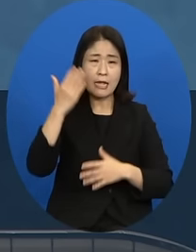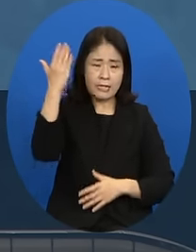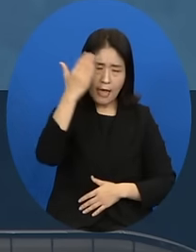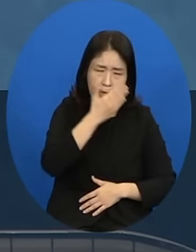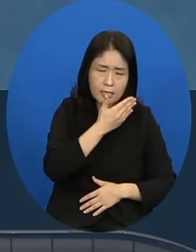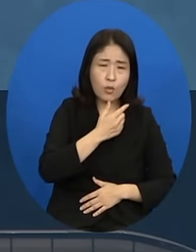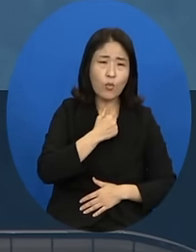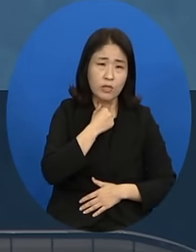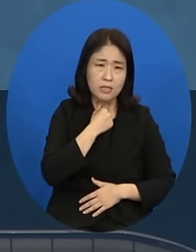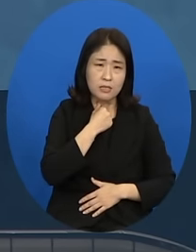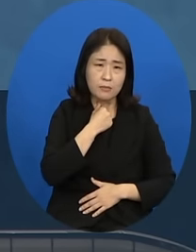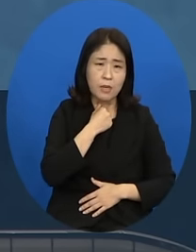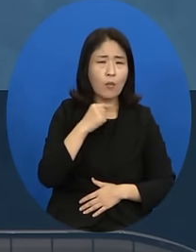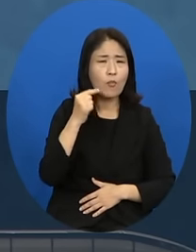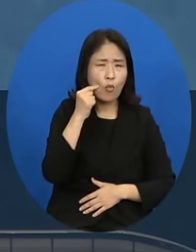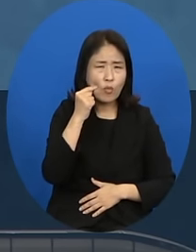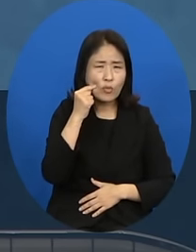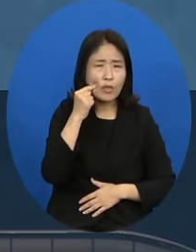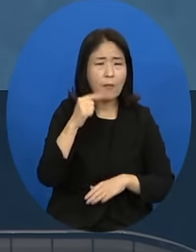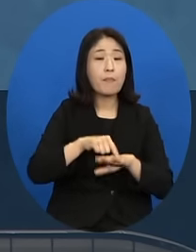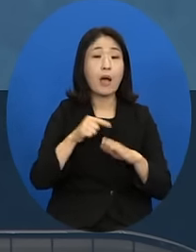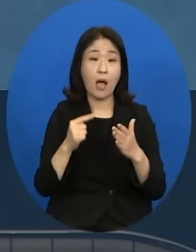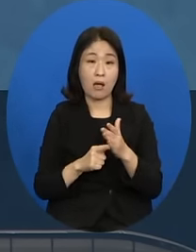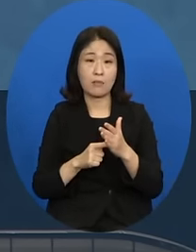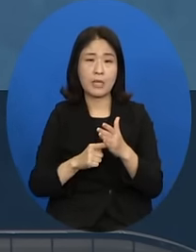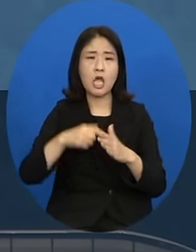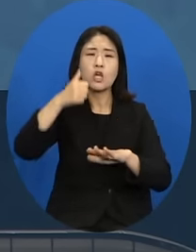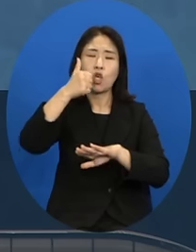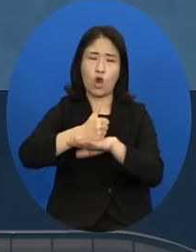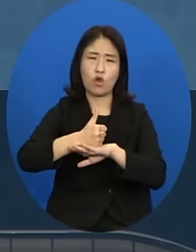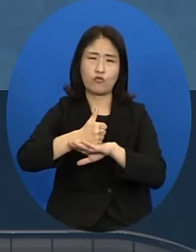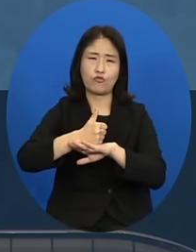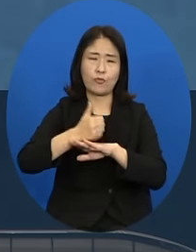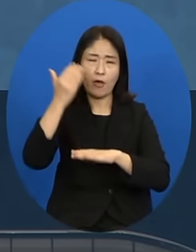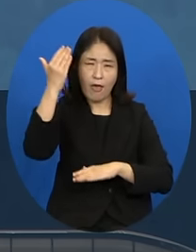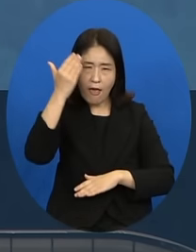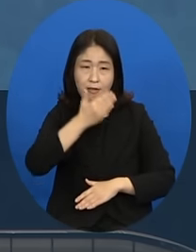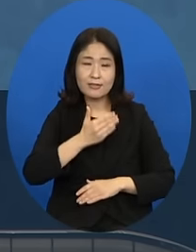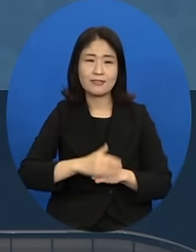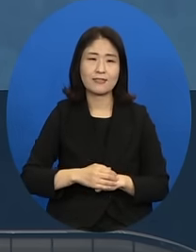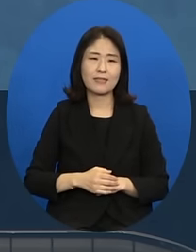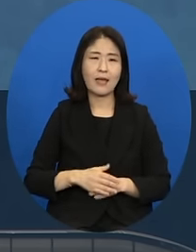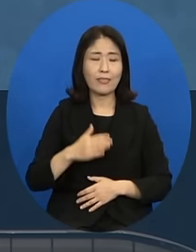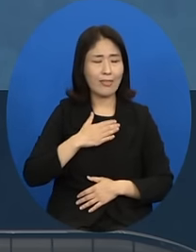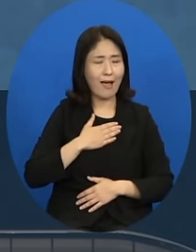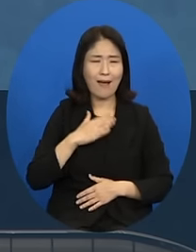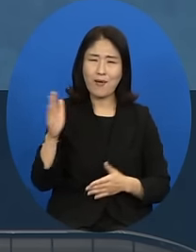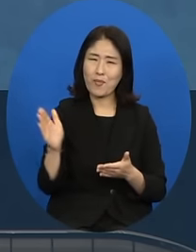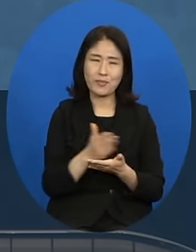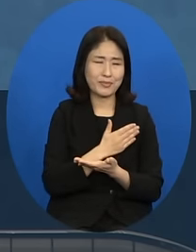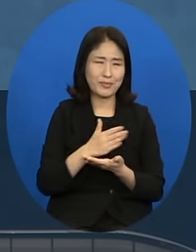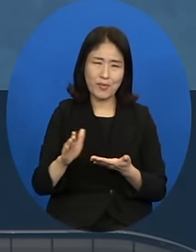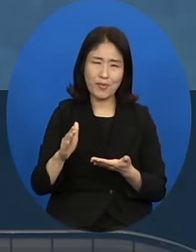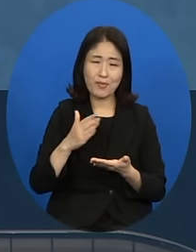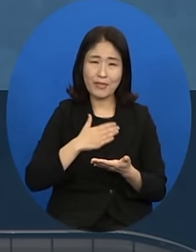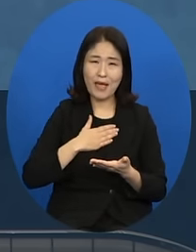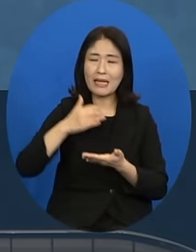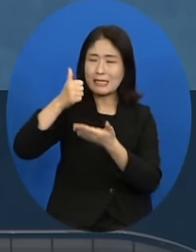맑히자면서 못 맑힌 맘 나중엔 맑아졌으니 내라고는 없으이다. 님 곁에만